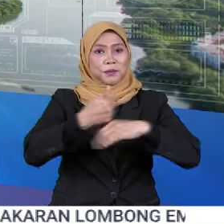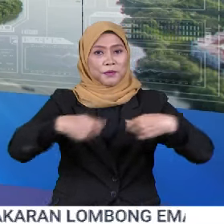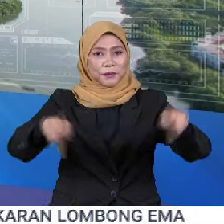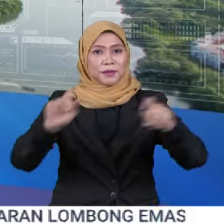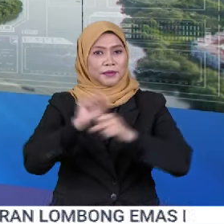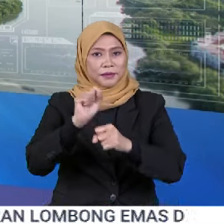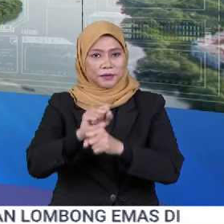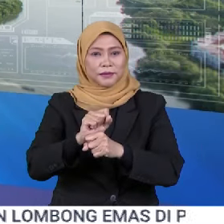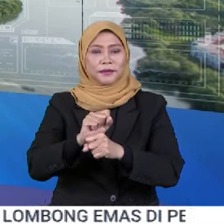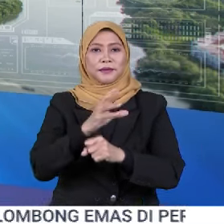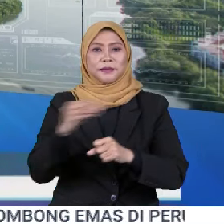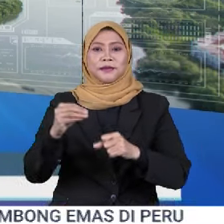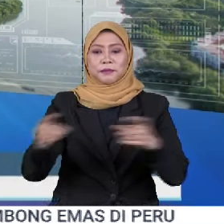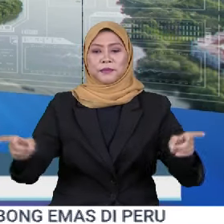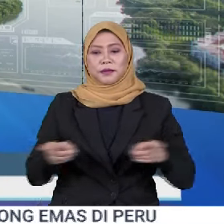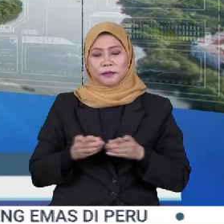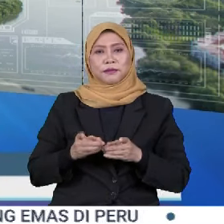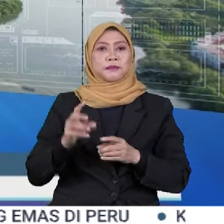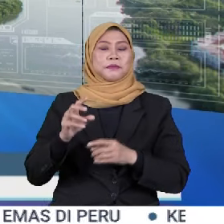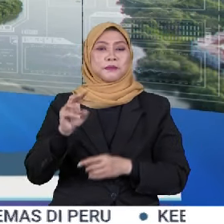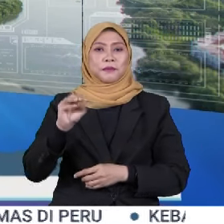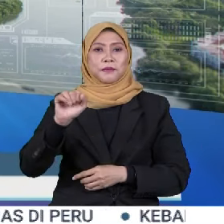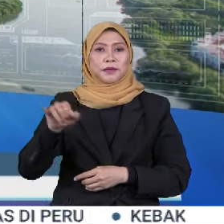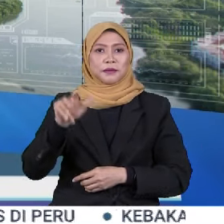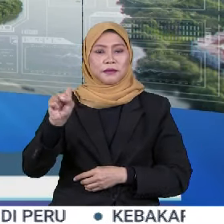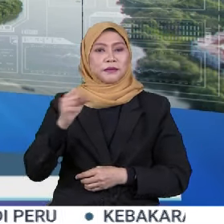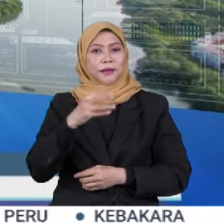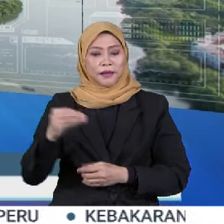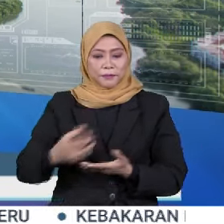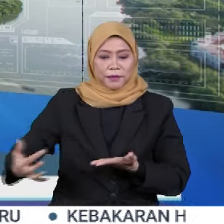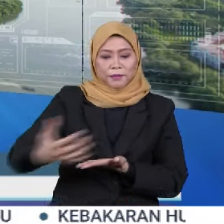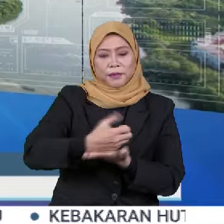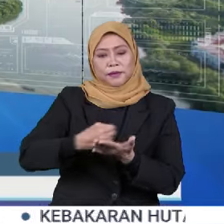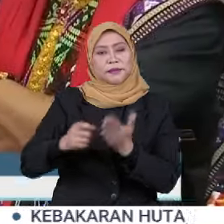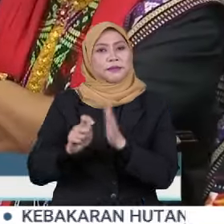keupayaan Majelis Daerah ketiga ini bencana pendapatan tinggi